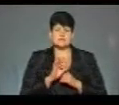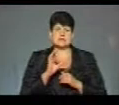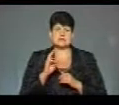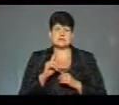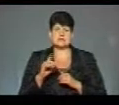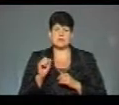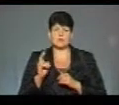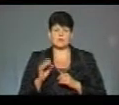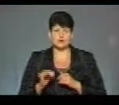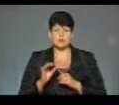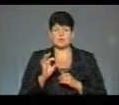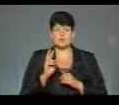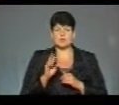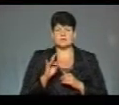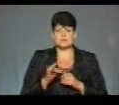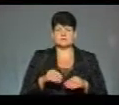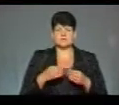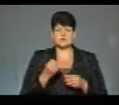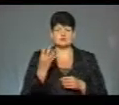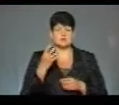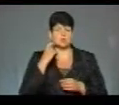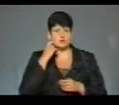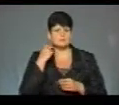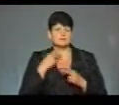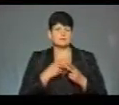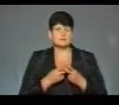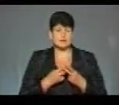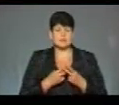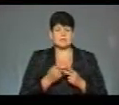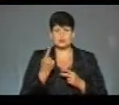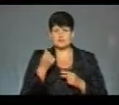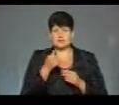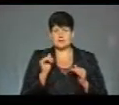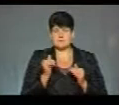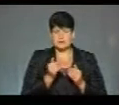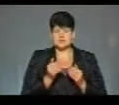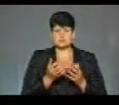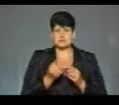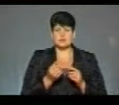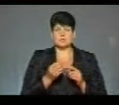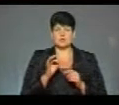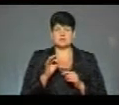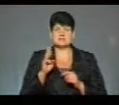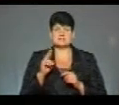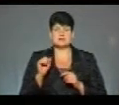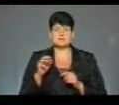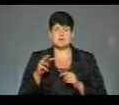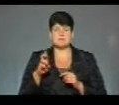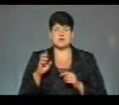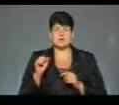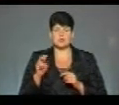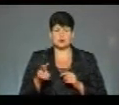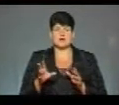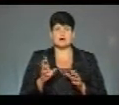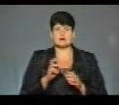Максима Кондратенка засудили до 14 років позбавлення волі. На рік менше отримав другий виконавець Олексій Цимбалюк. Їхній спільник